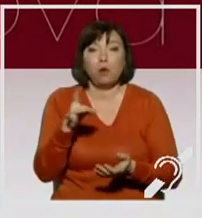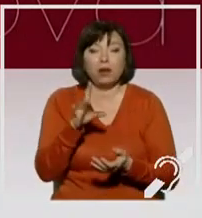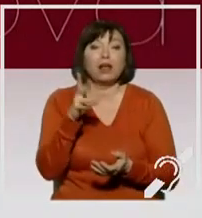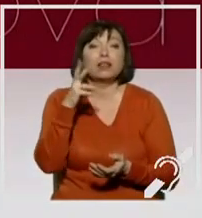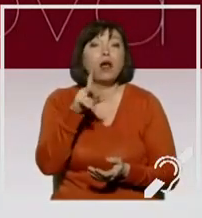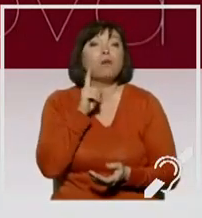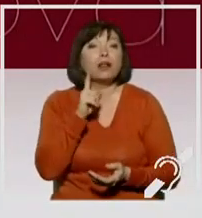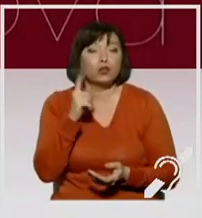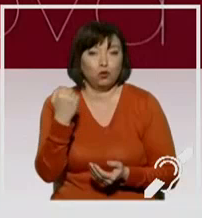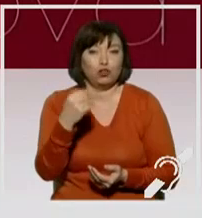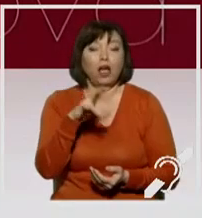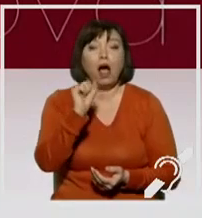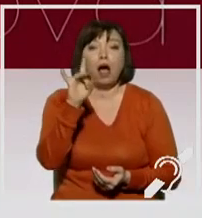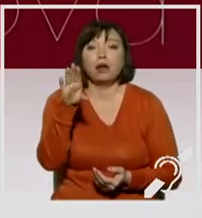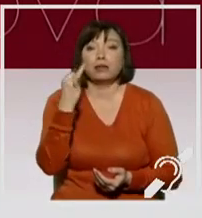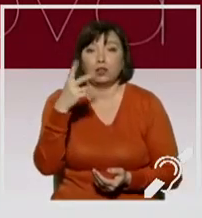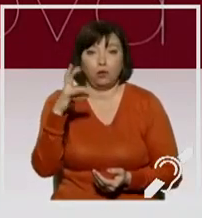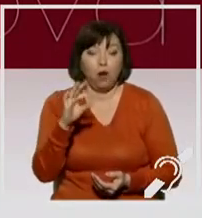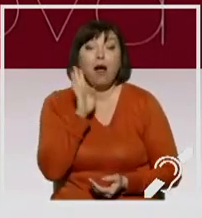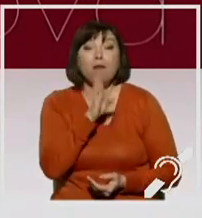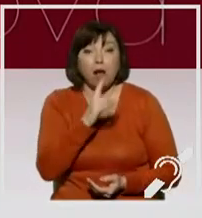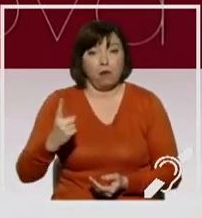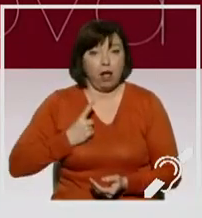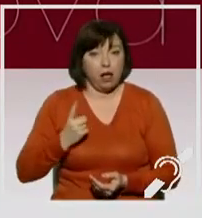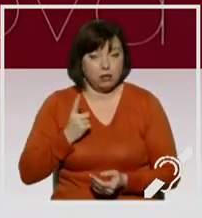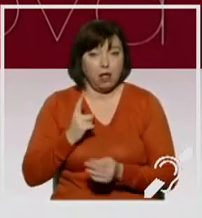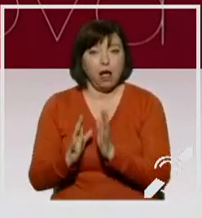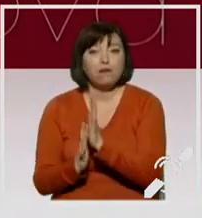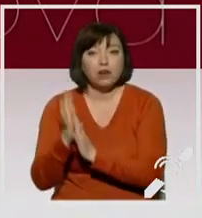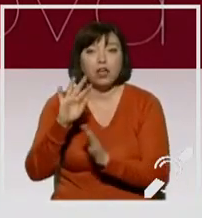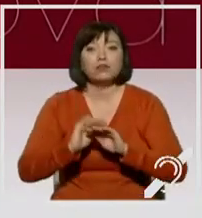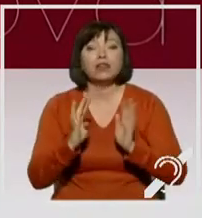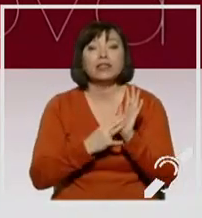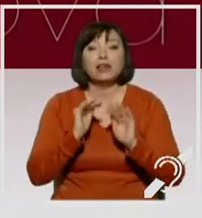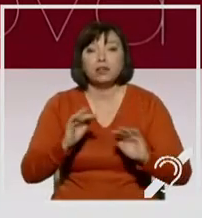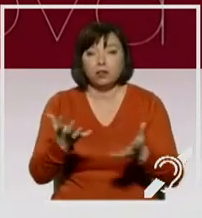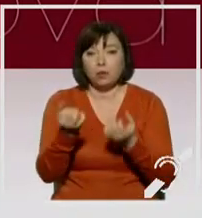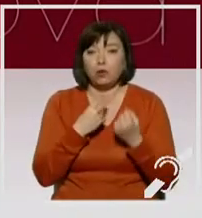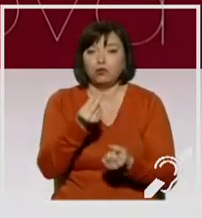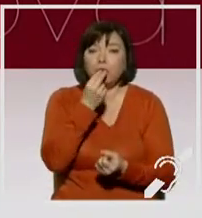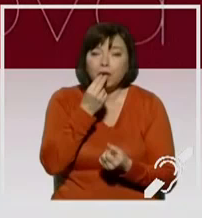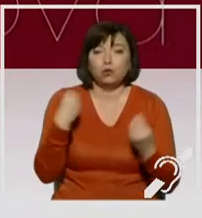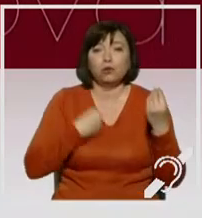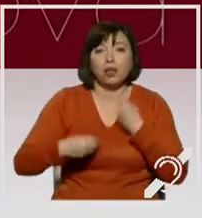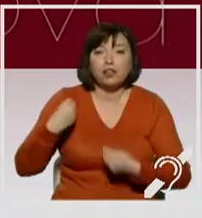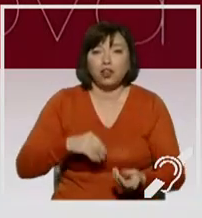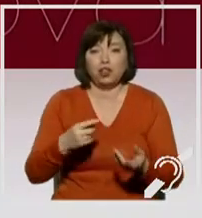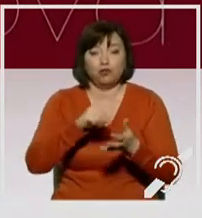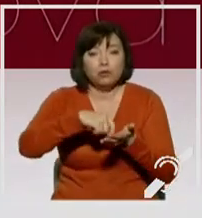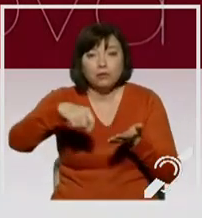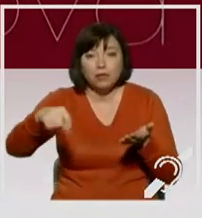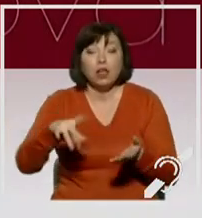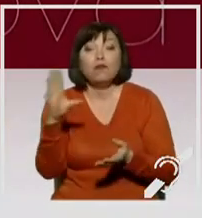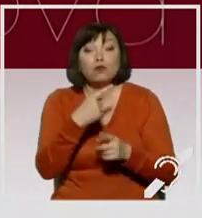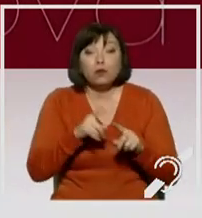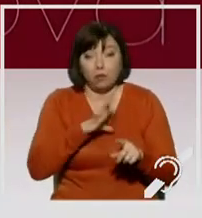și Tineret Artico. Mama, care crește singură 9 copii, a primit haine, rechizite și alimente. Toate au fost strânse în